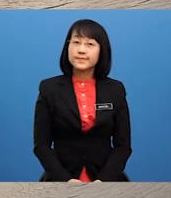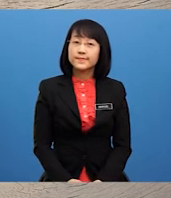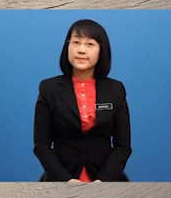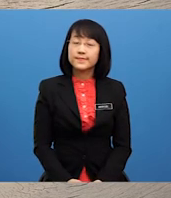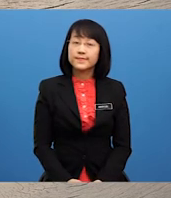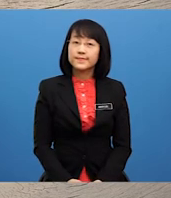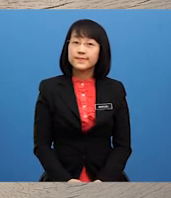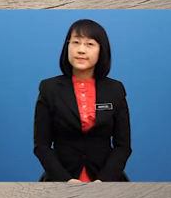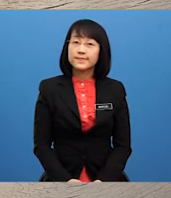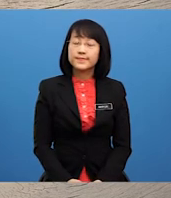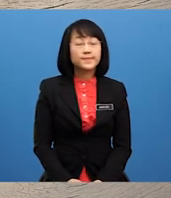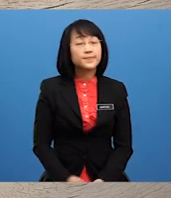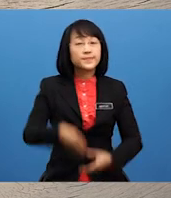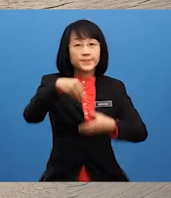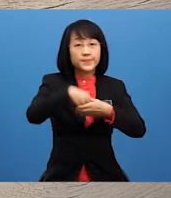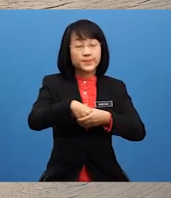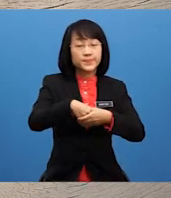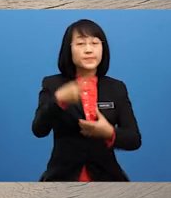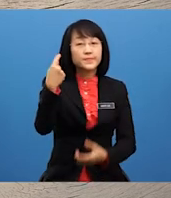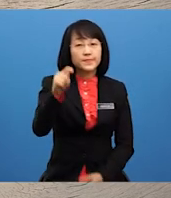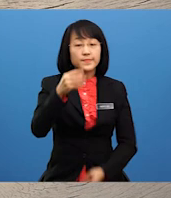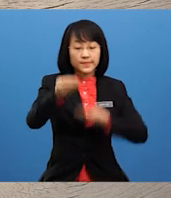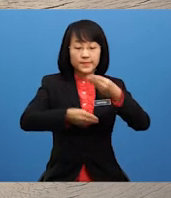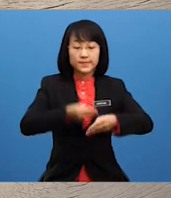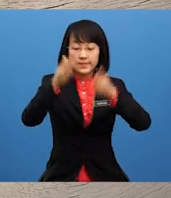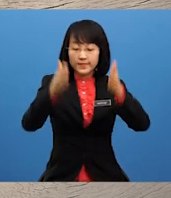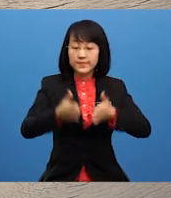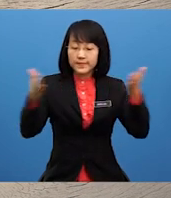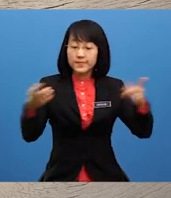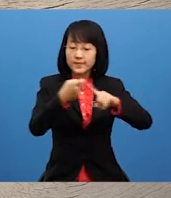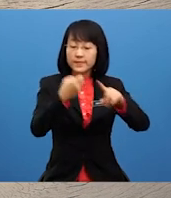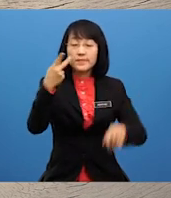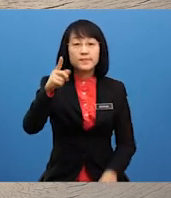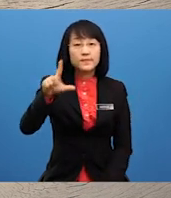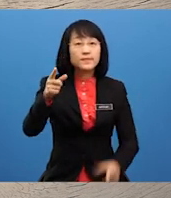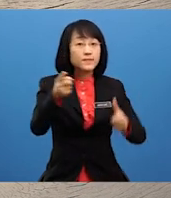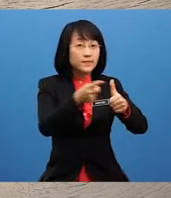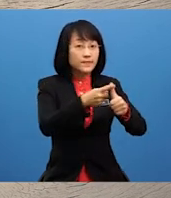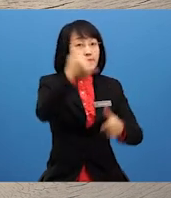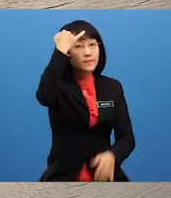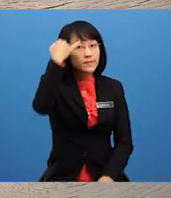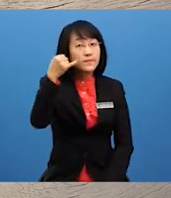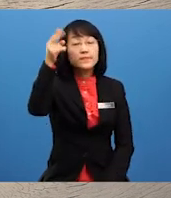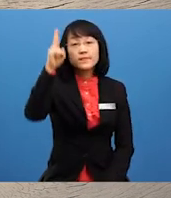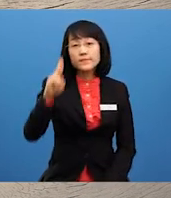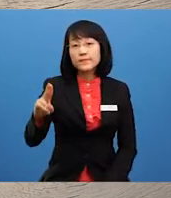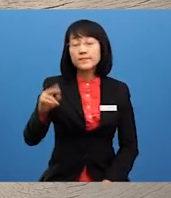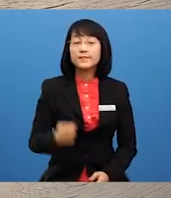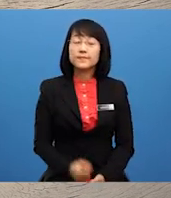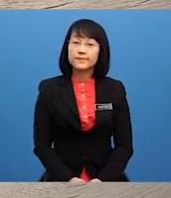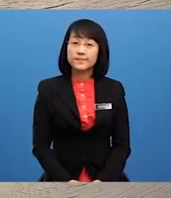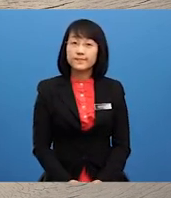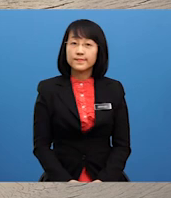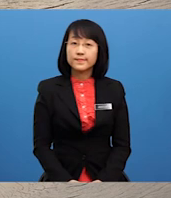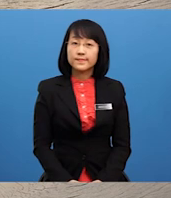Ilmu yang terdapat di dalam teks Sodaga Besar dari Kuala Lumpur, pertama, ilmu agama. Ilmu